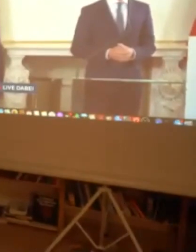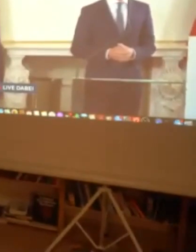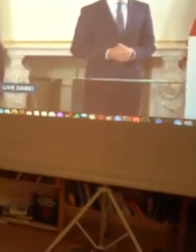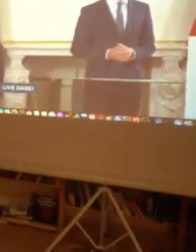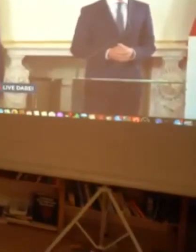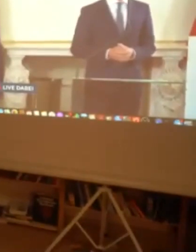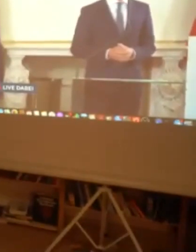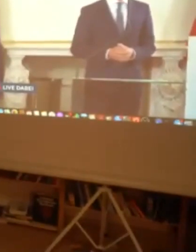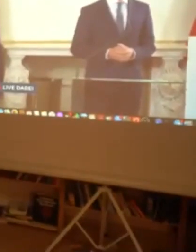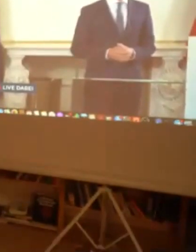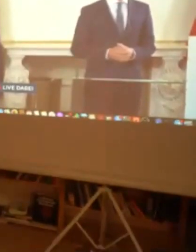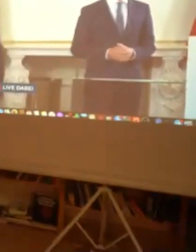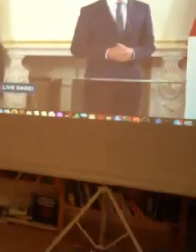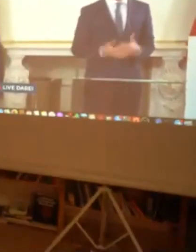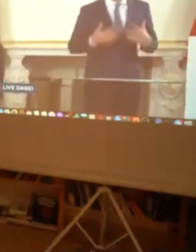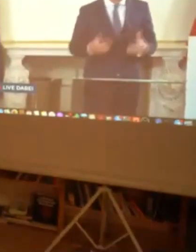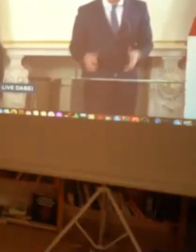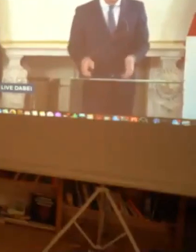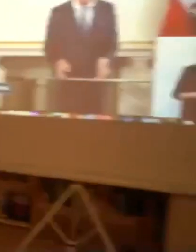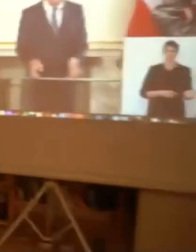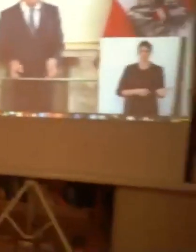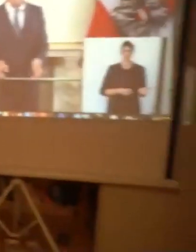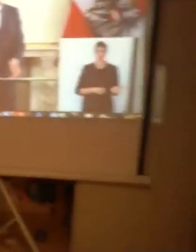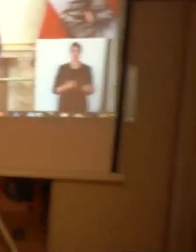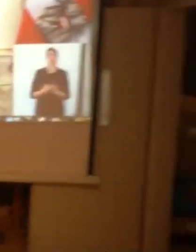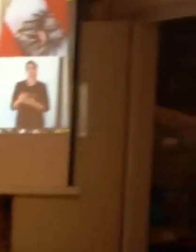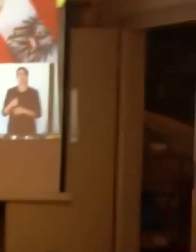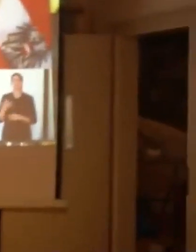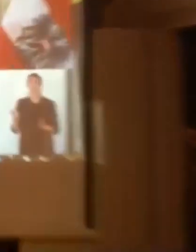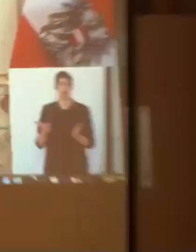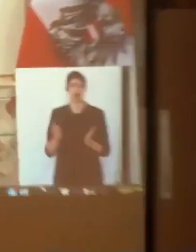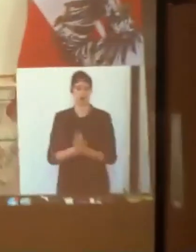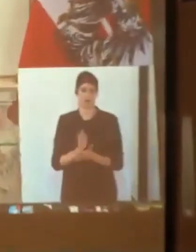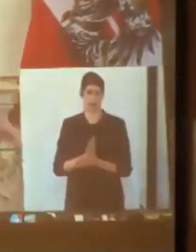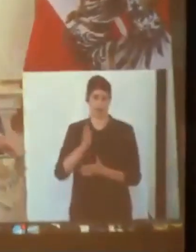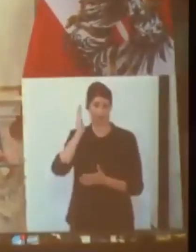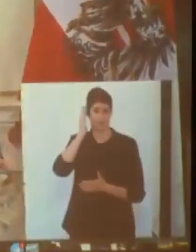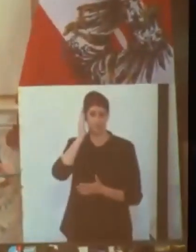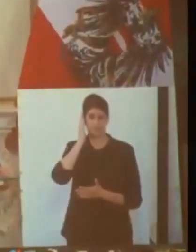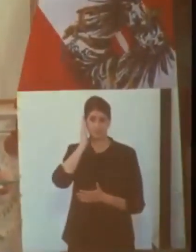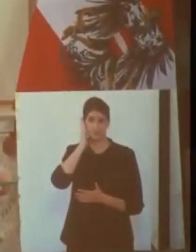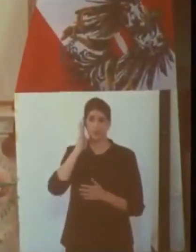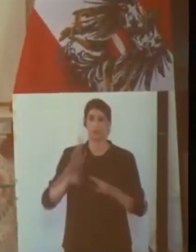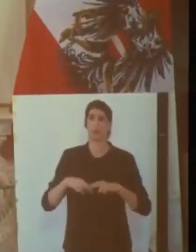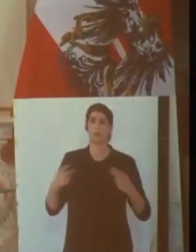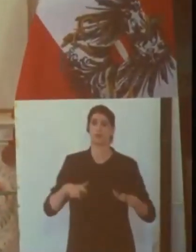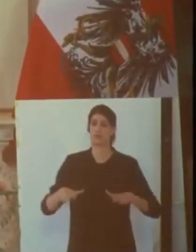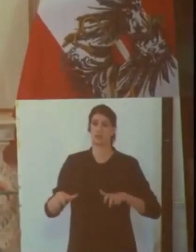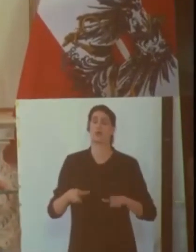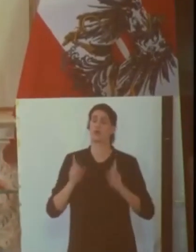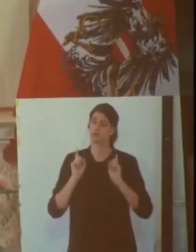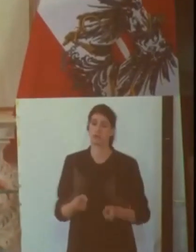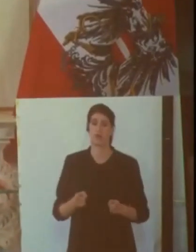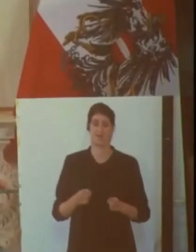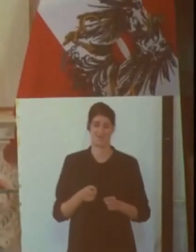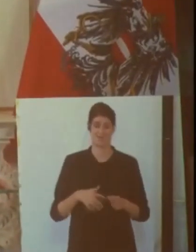Wir sind die Gewinner. Und es ist unsere Aufgabe als Bundesregierung, alles zu tun, um diese Branchen bestmöglich